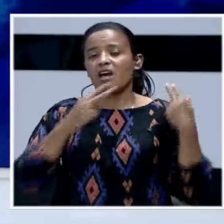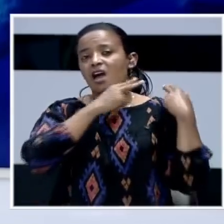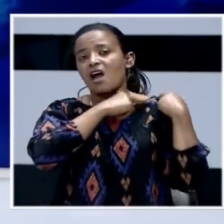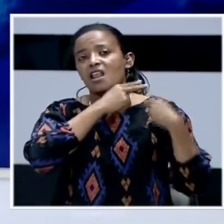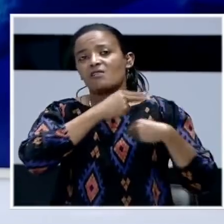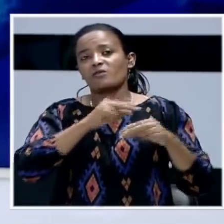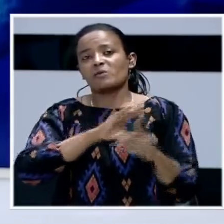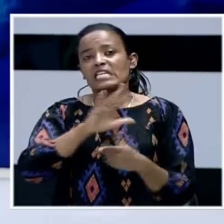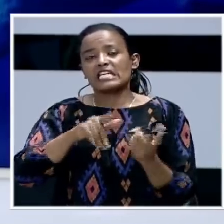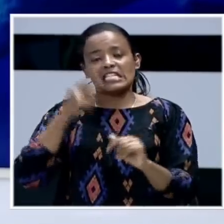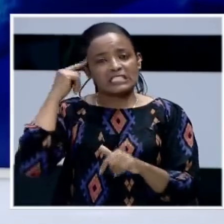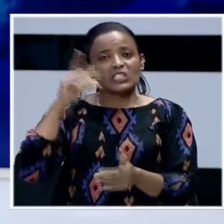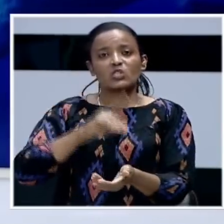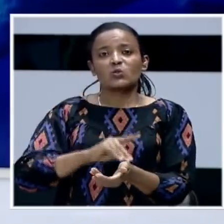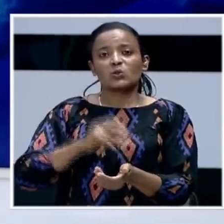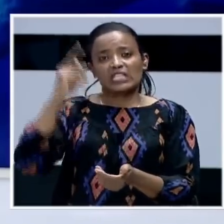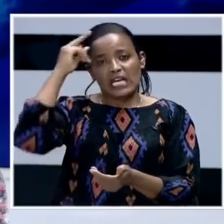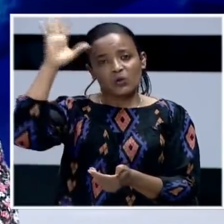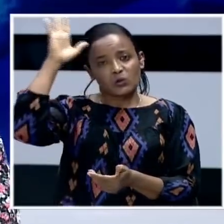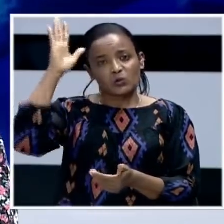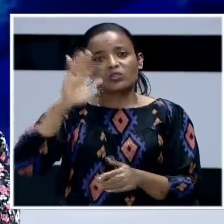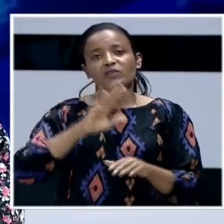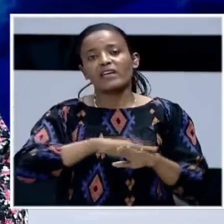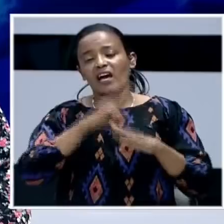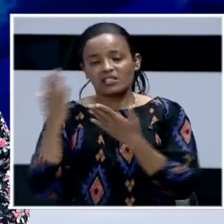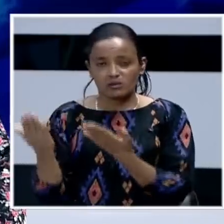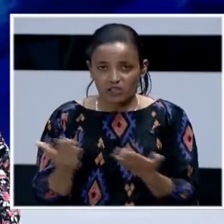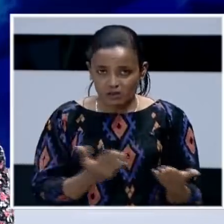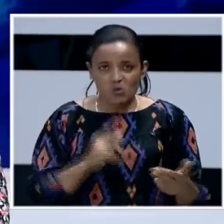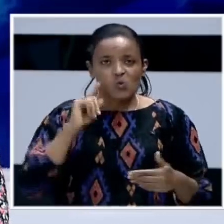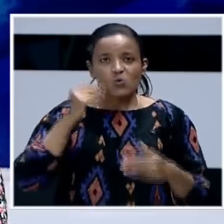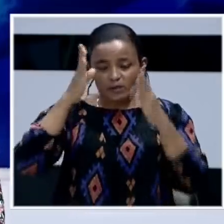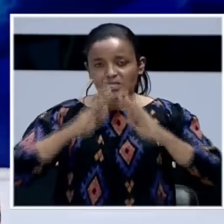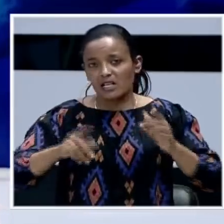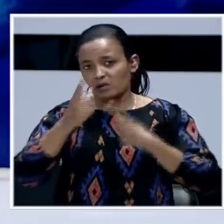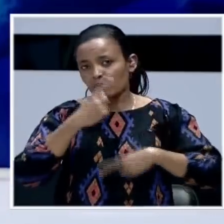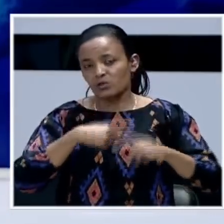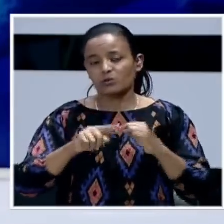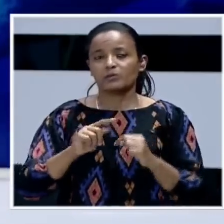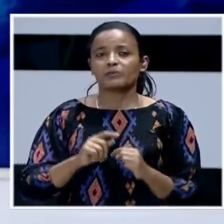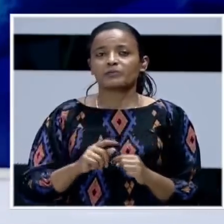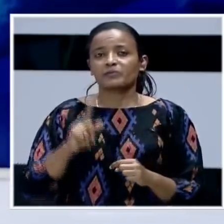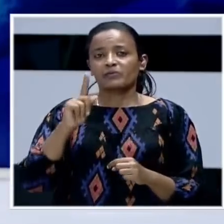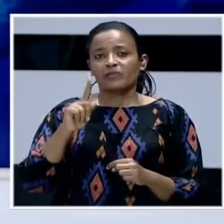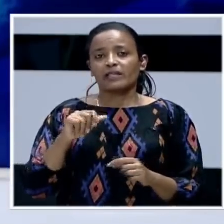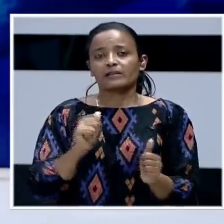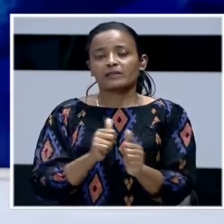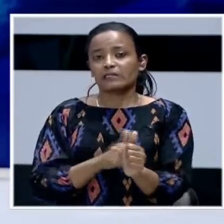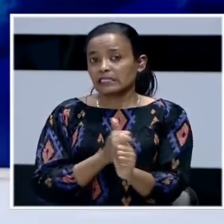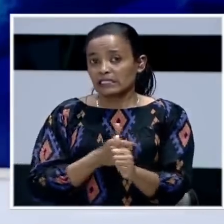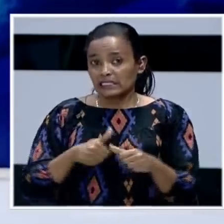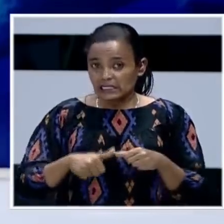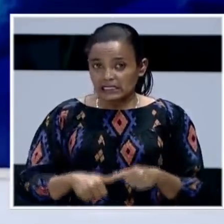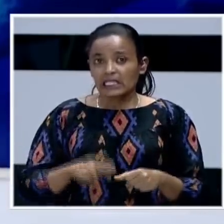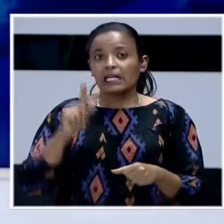بيرو حالوات انا كل التقرأي دكتور حاقوس قوديفاي عب استوديو عديمنا يمالونا قواد حنمز دكتور قواد حنزنا حانتي ناتخطاتلنا يو زيز